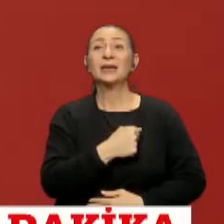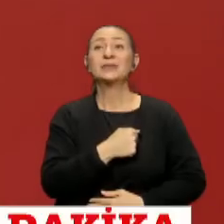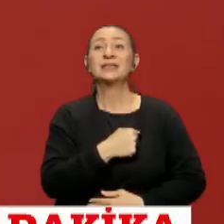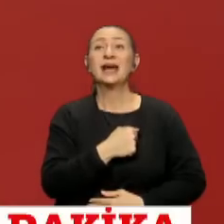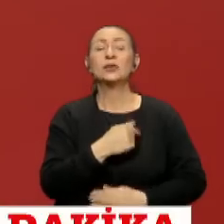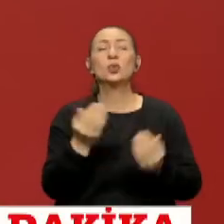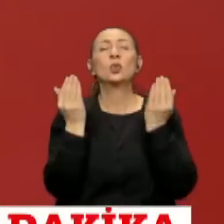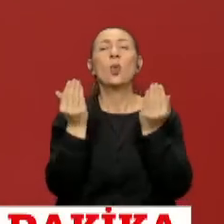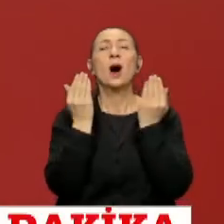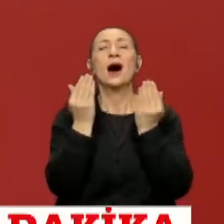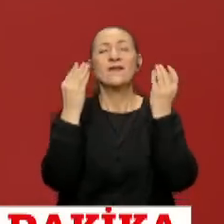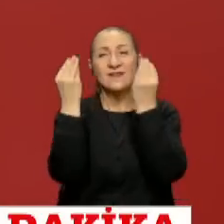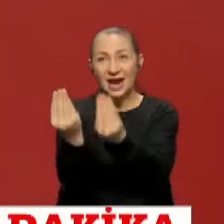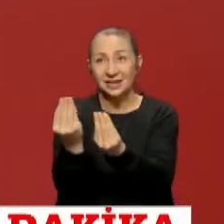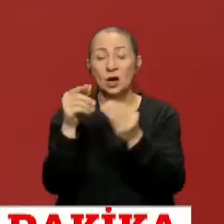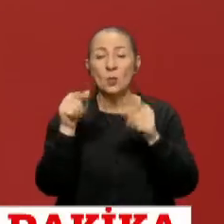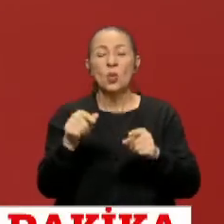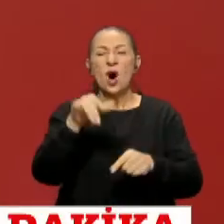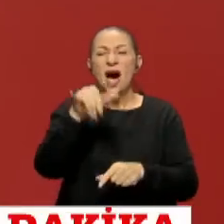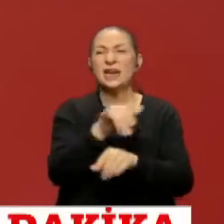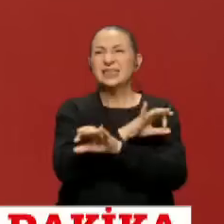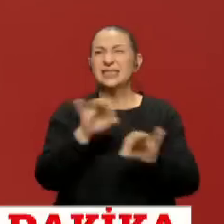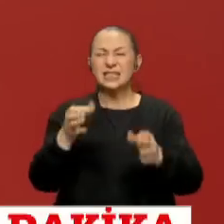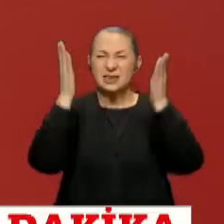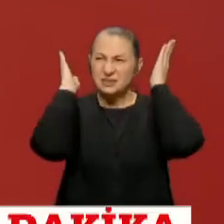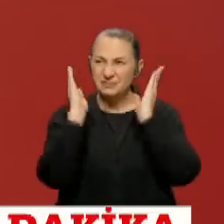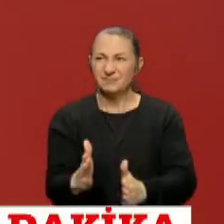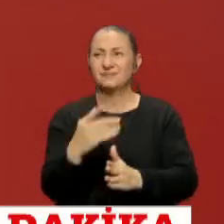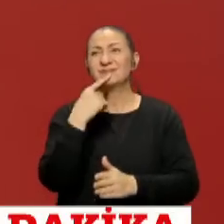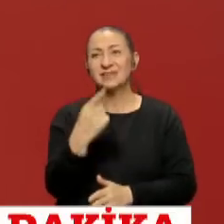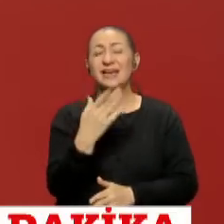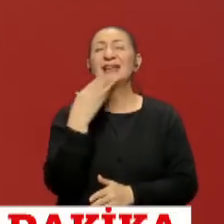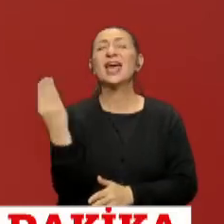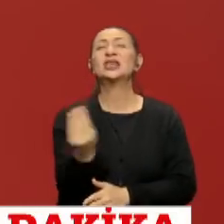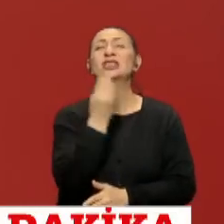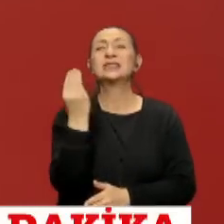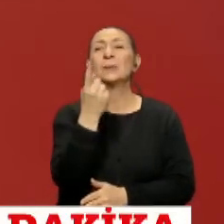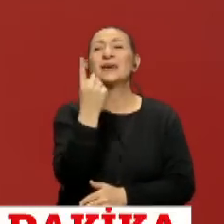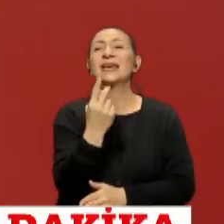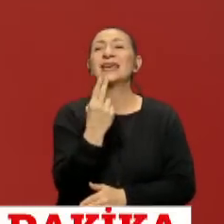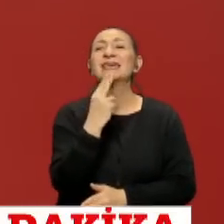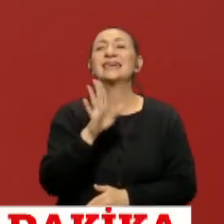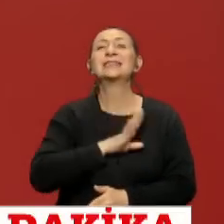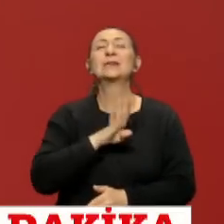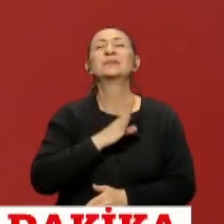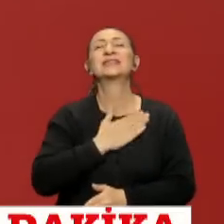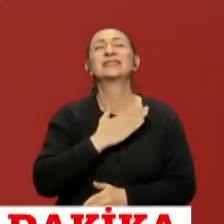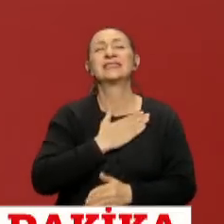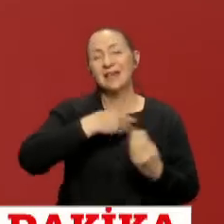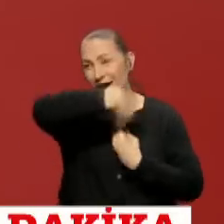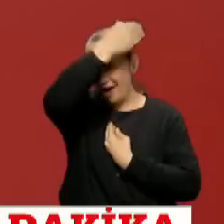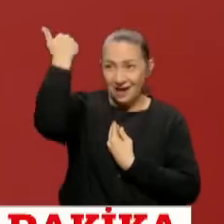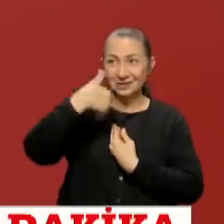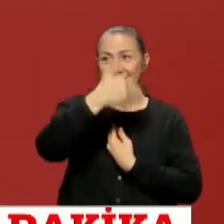kalbinden dualar eden ve bu haksızlığı lanetleyen gencecik bir kızımızın